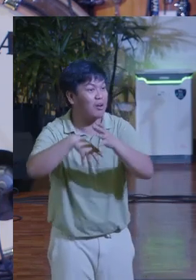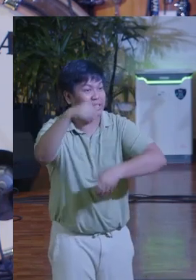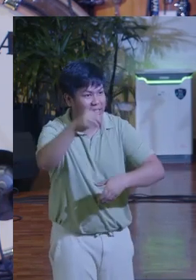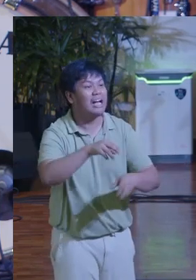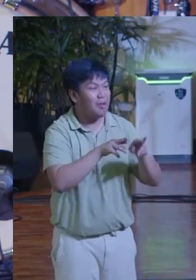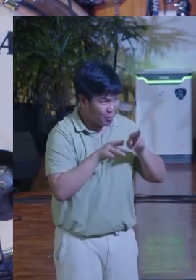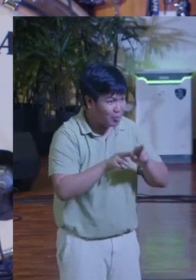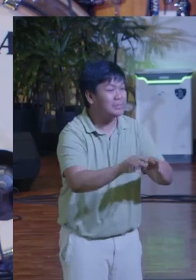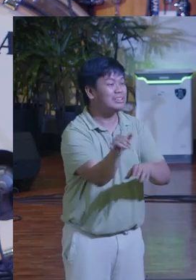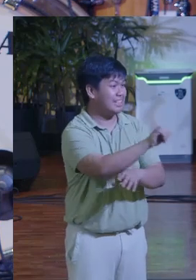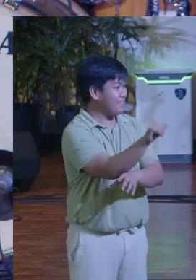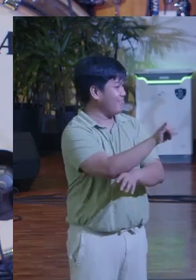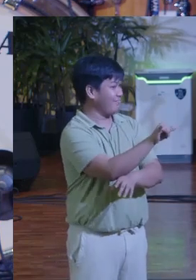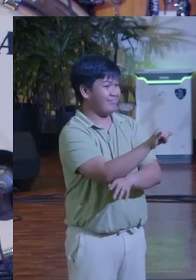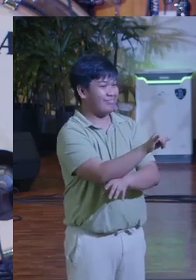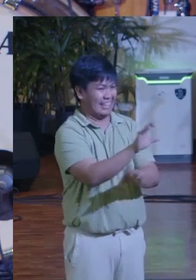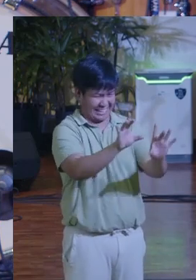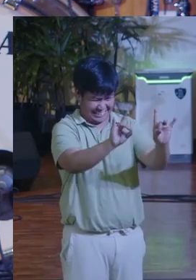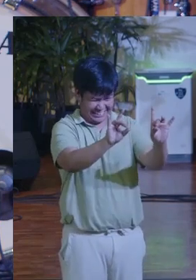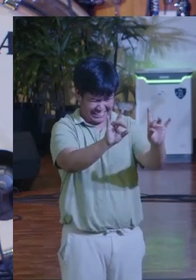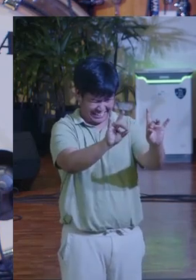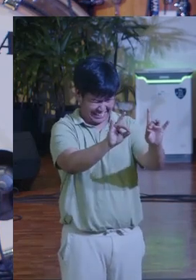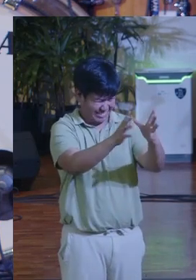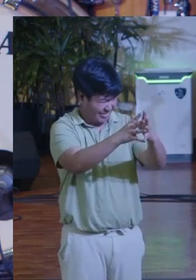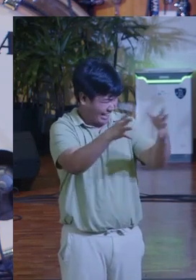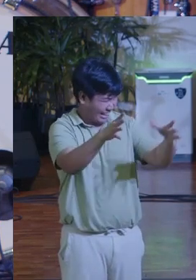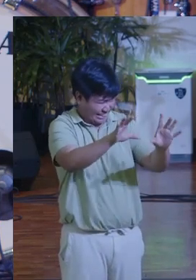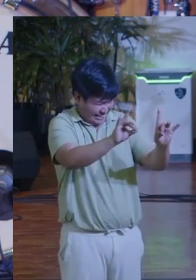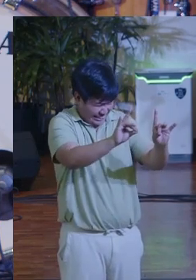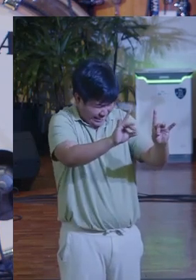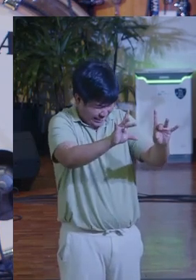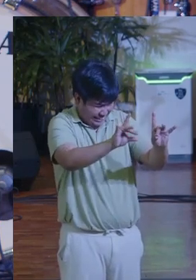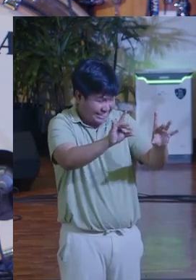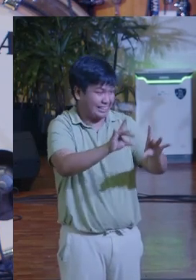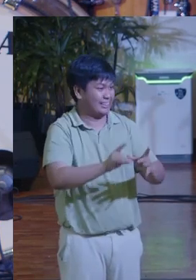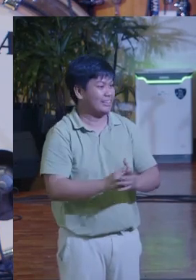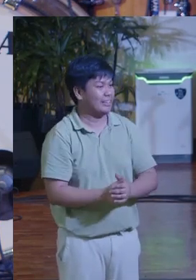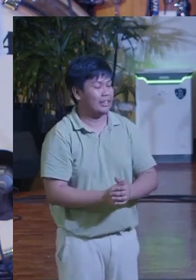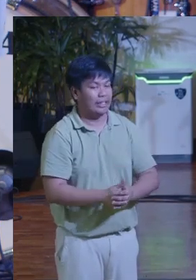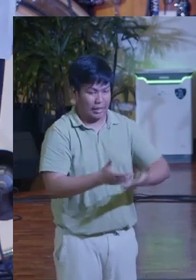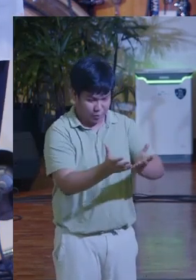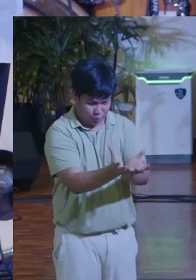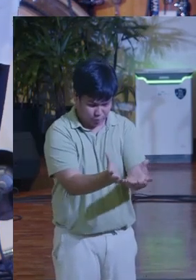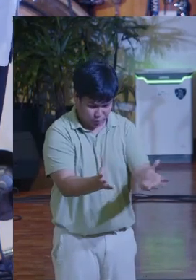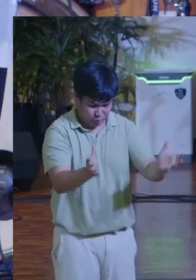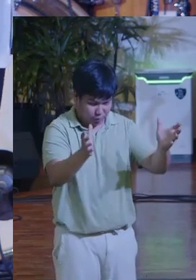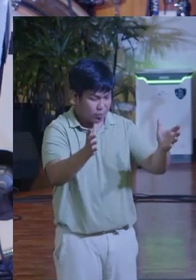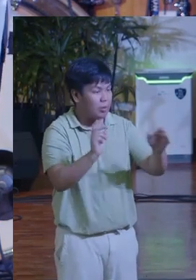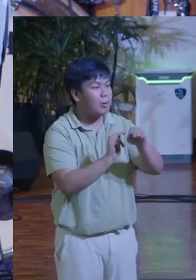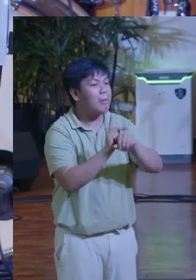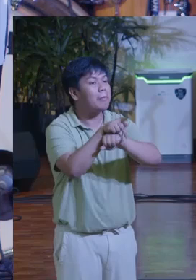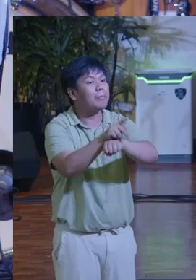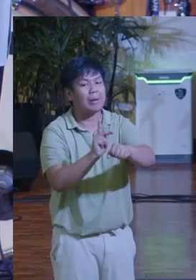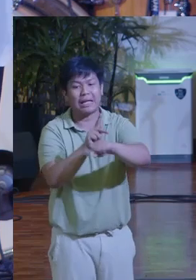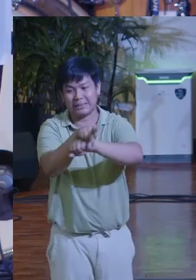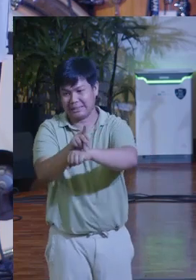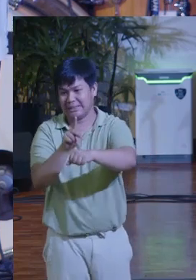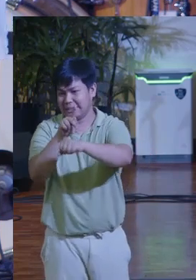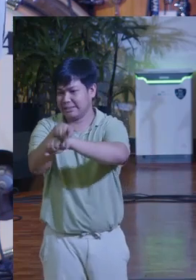sealant, para hindi pasukin ng tubig. Dahil ang kanyang basket ay gawa lang sa mga reeds